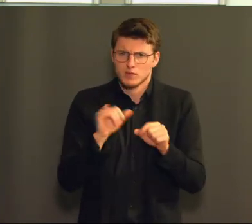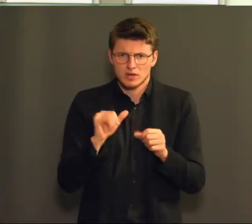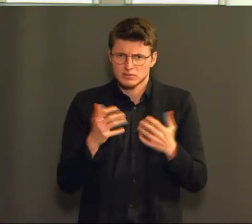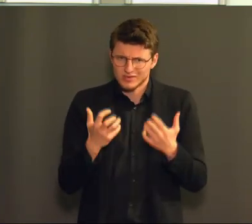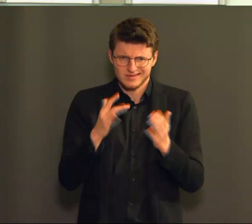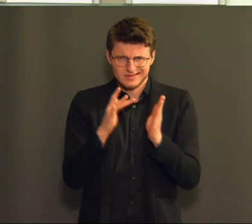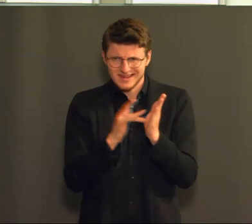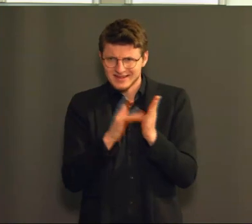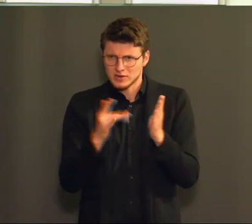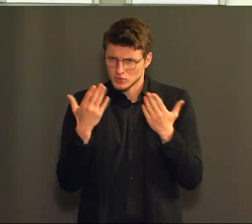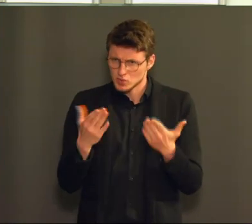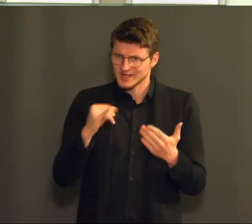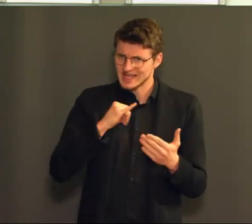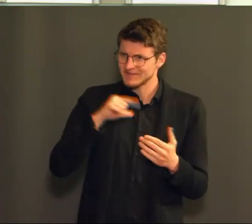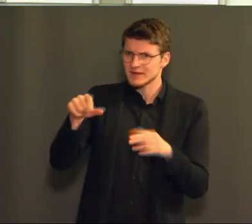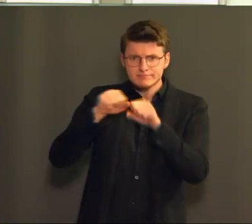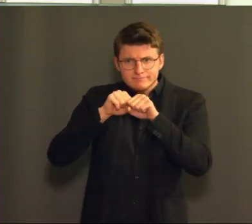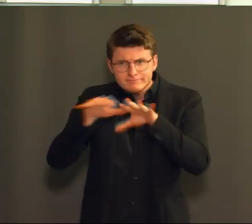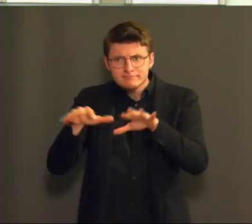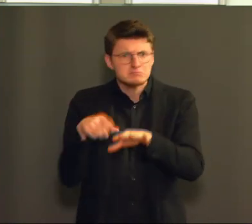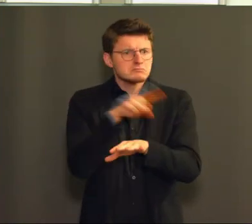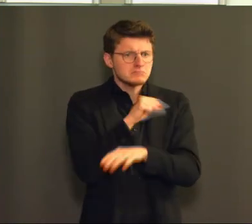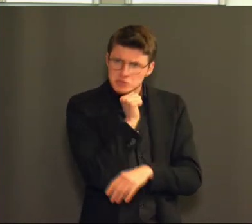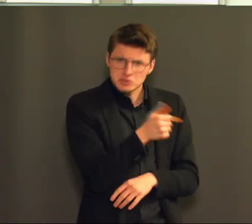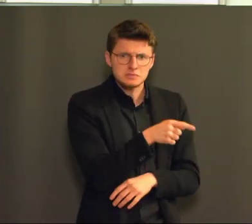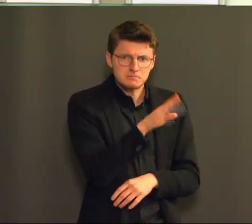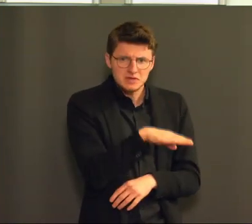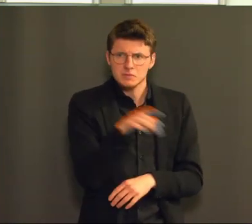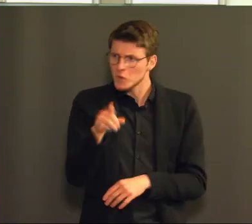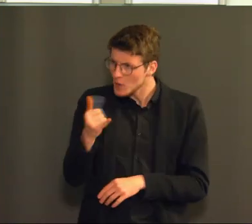het soms hoge aantal besmettingen die er zich voordoen?